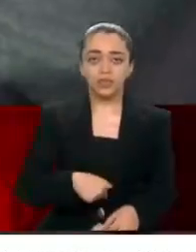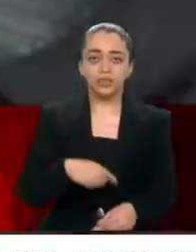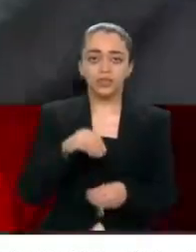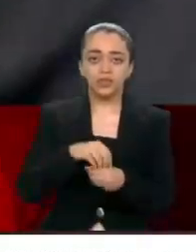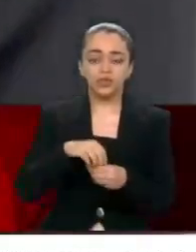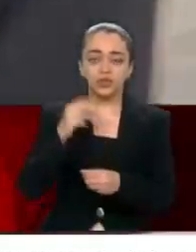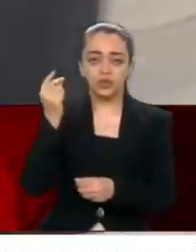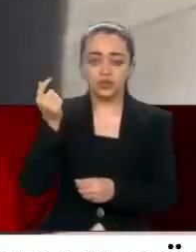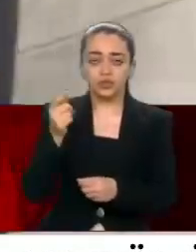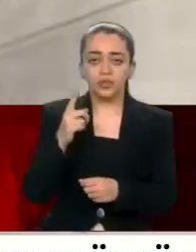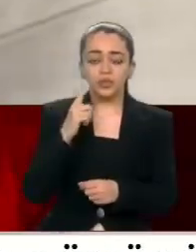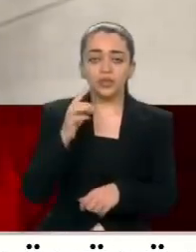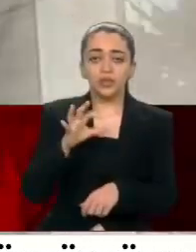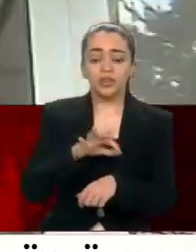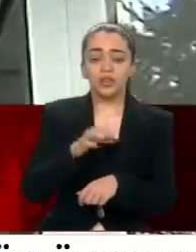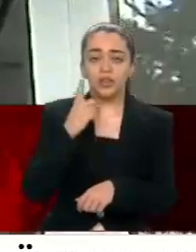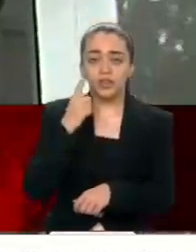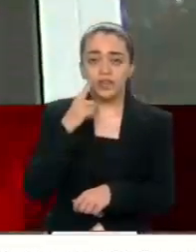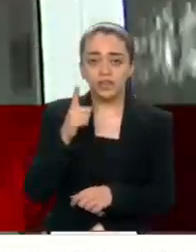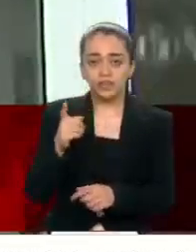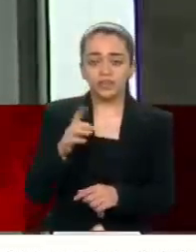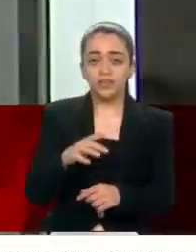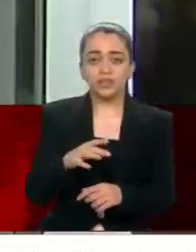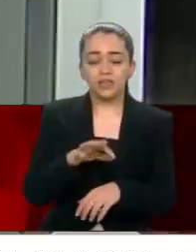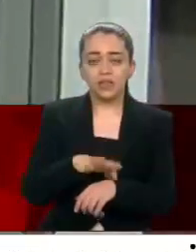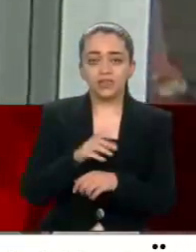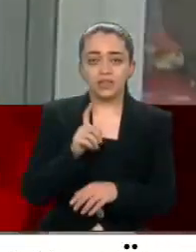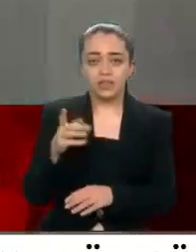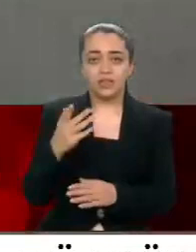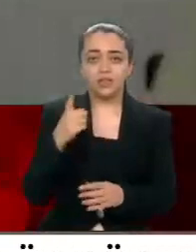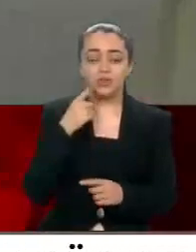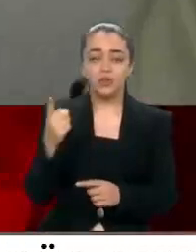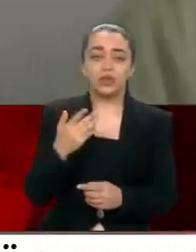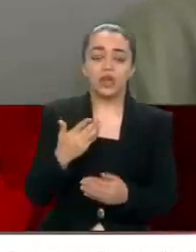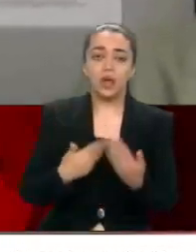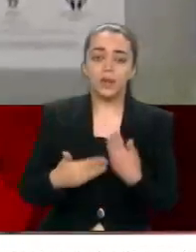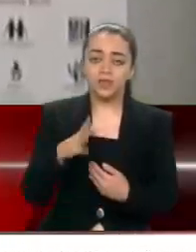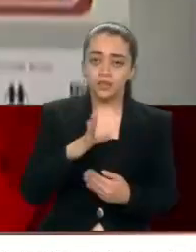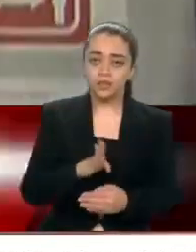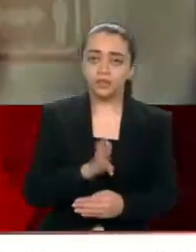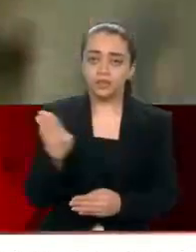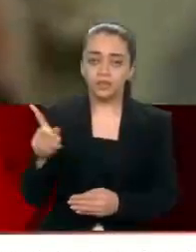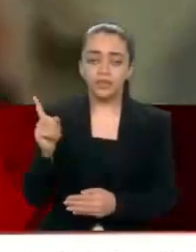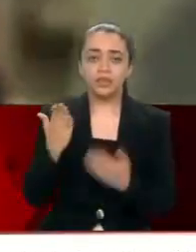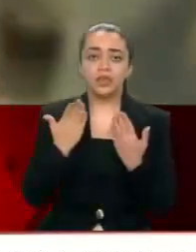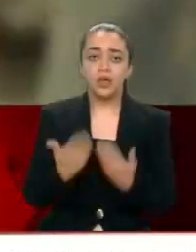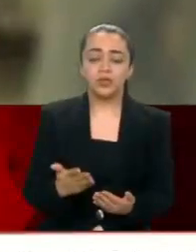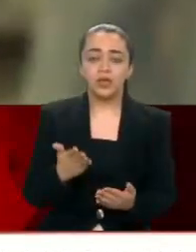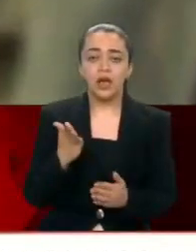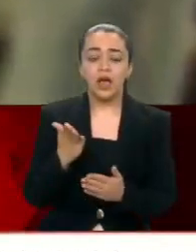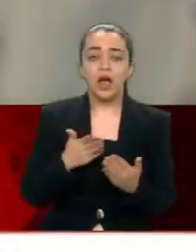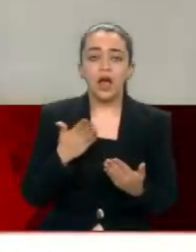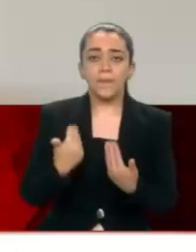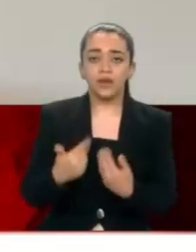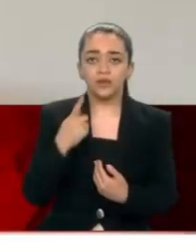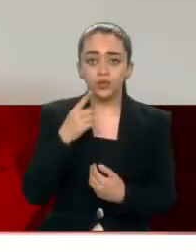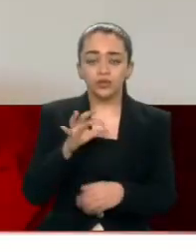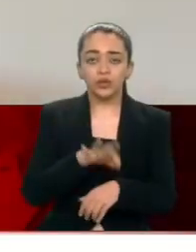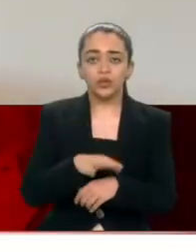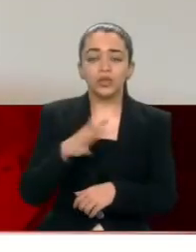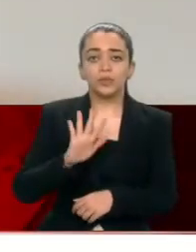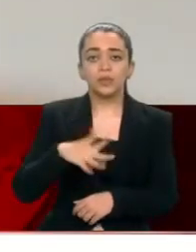unutulmuştu kaldırılan Devlet Hastanesi'nde ameliyatı yapılan hastaneye gitmesi seçeneği de sunuldu kabul etti ameliyatı yapan doktor değil başka